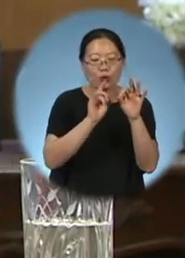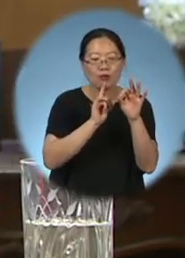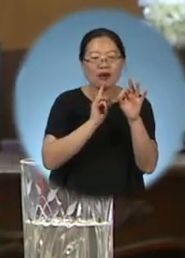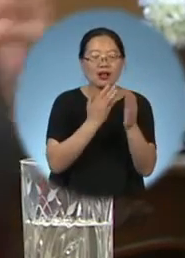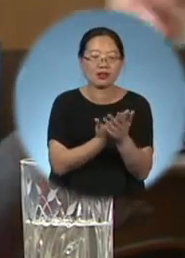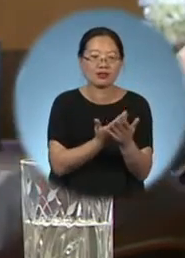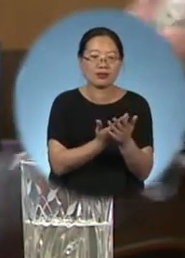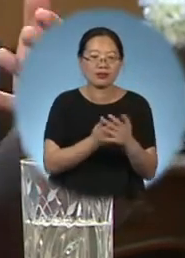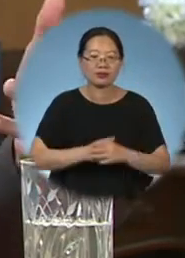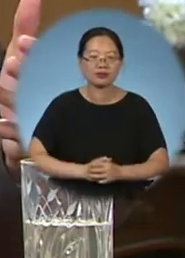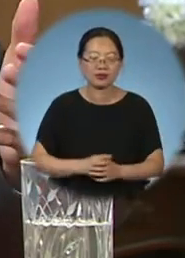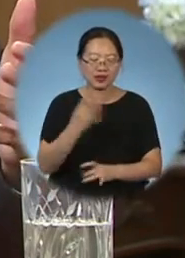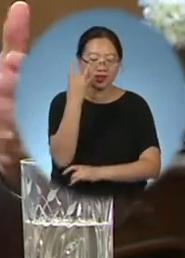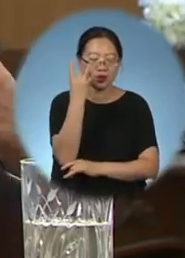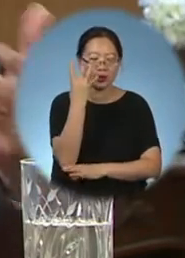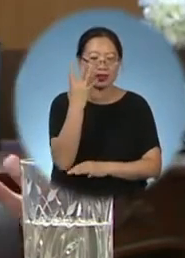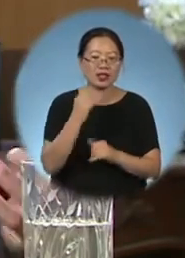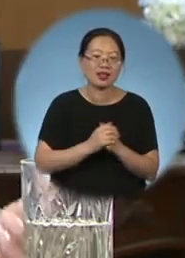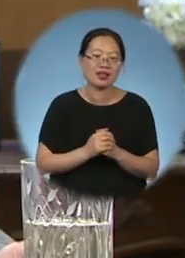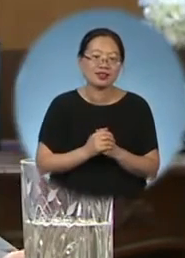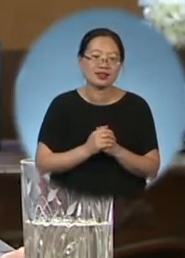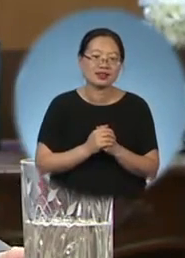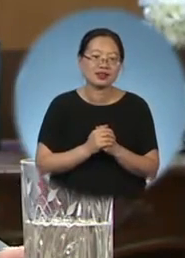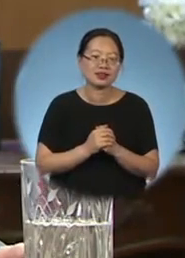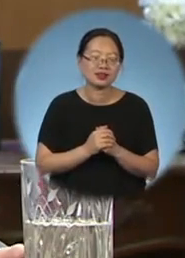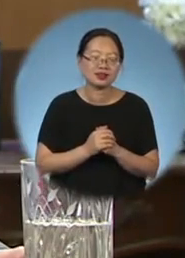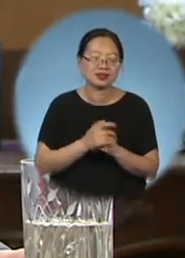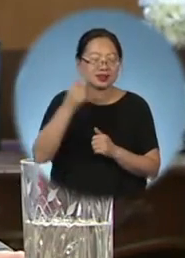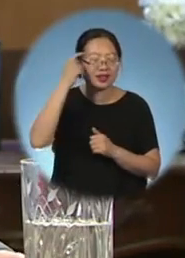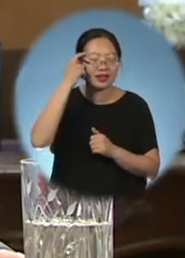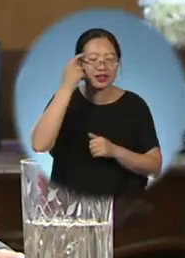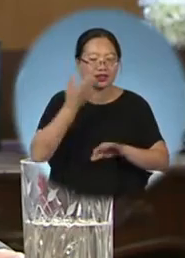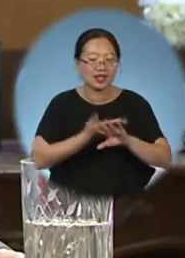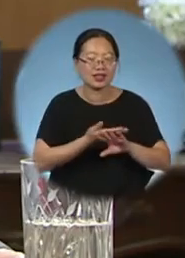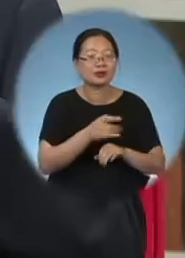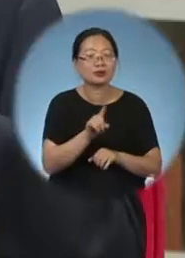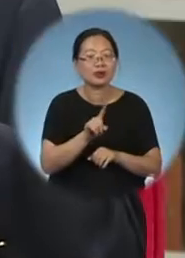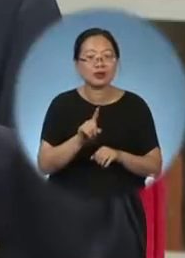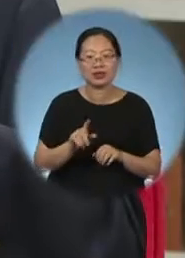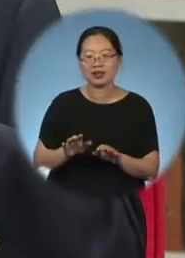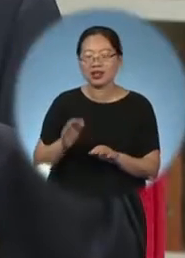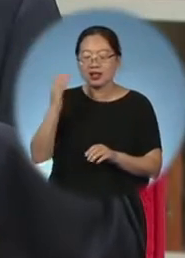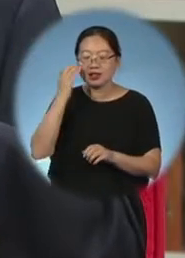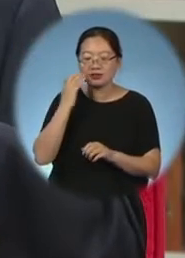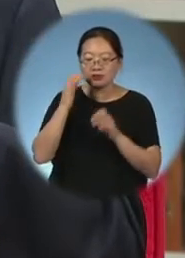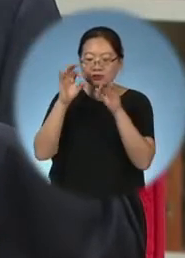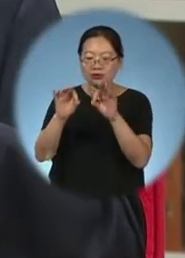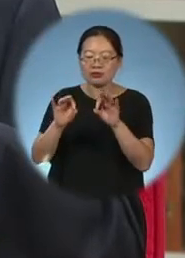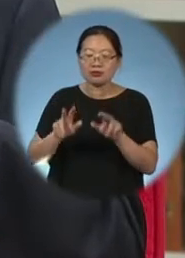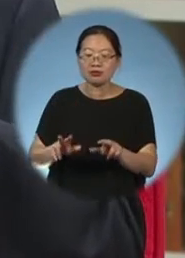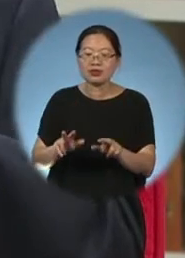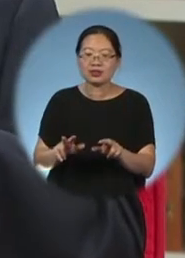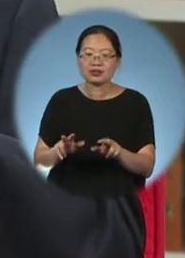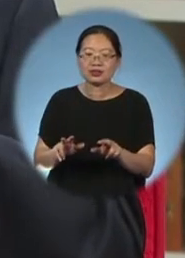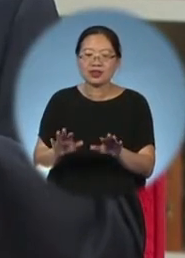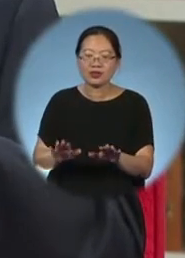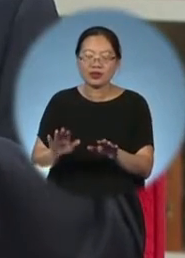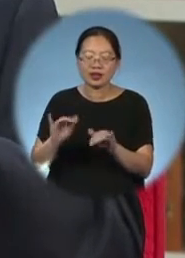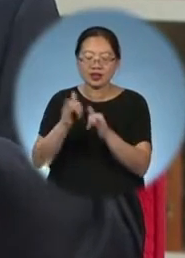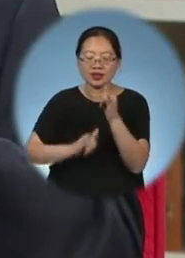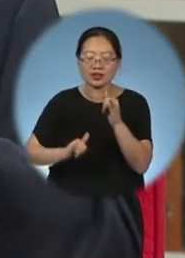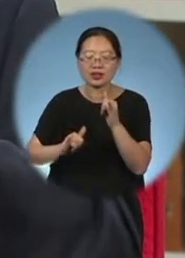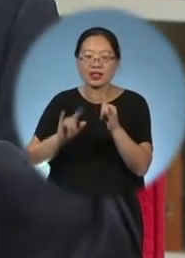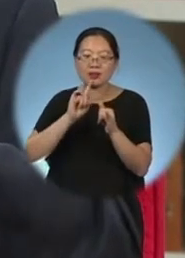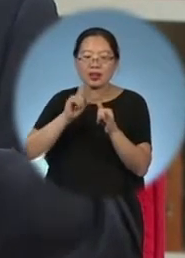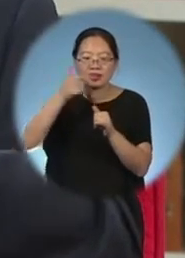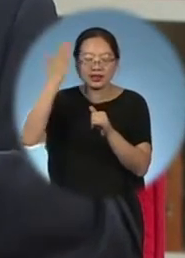건설 사관 기존의 사관과 어떤 점이 차이가 있는 겁니까? 핵심적으로? 그게 이제 우리나라에서 지금 그 현대사,